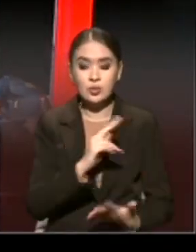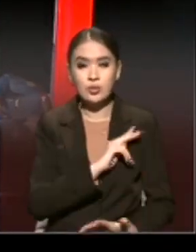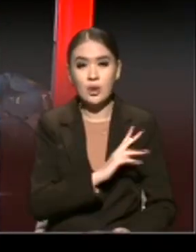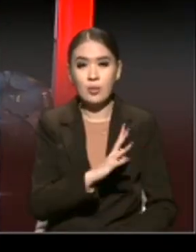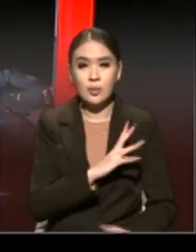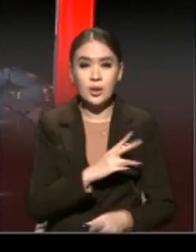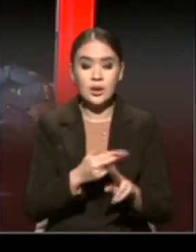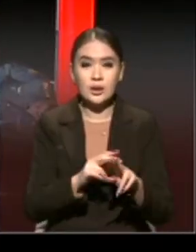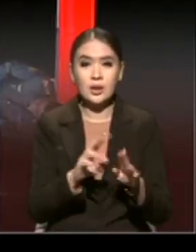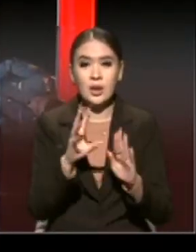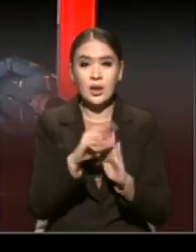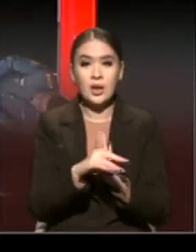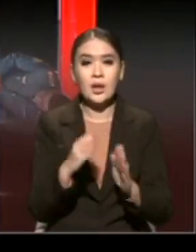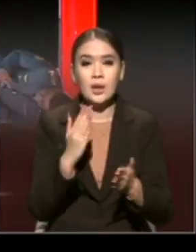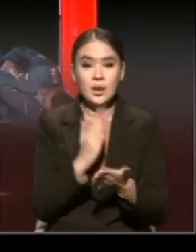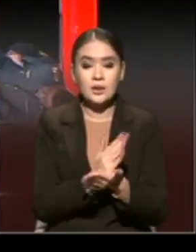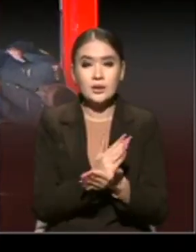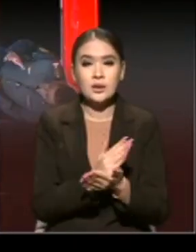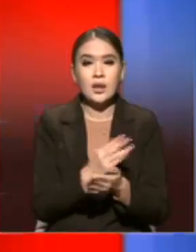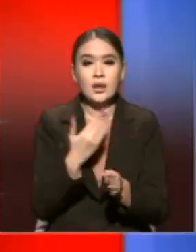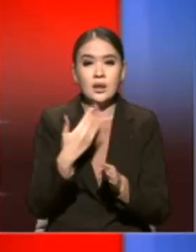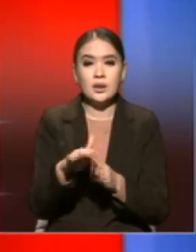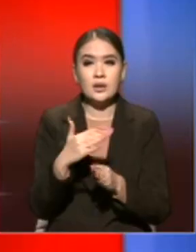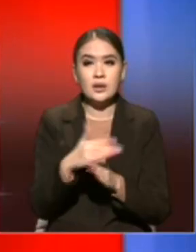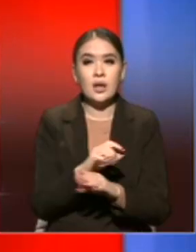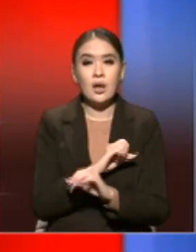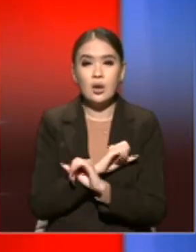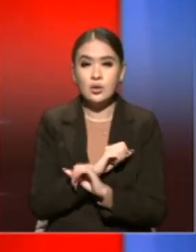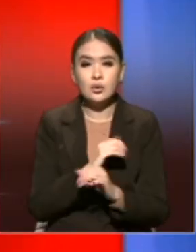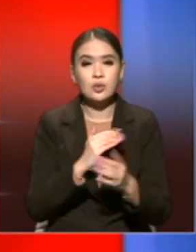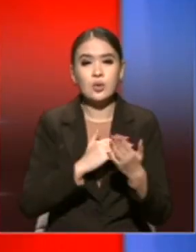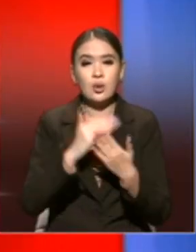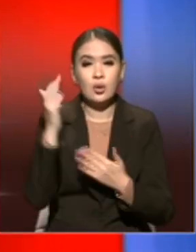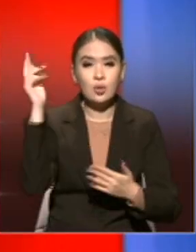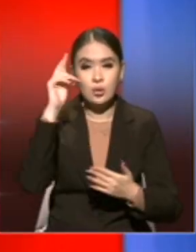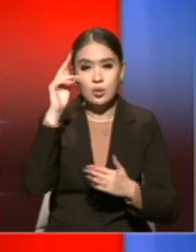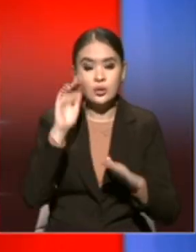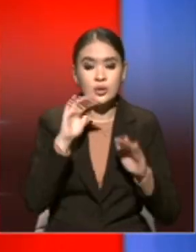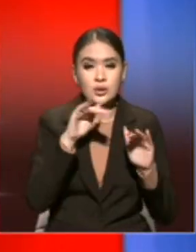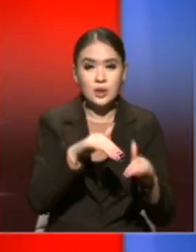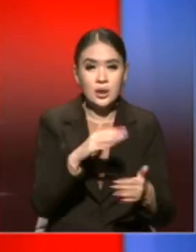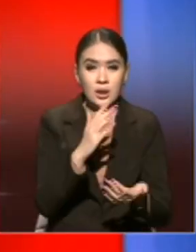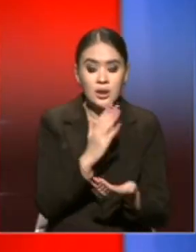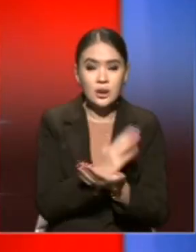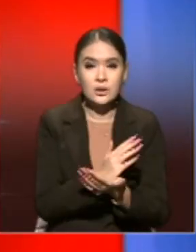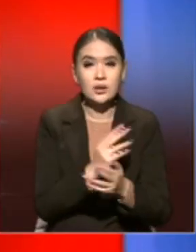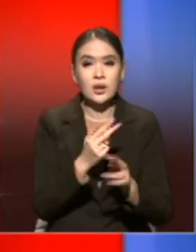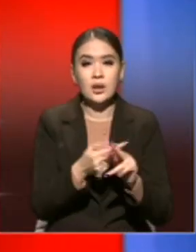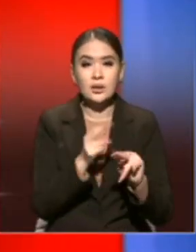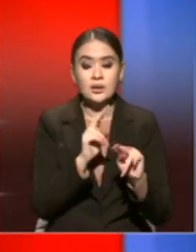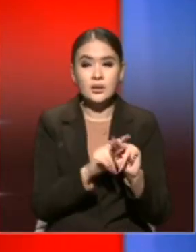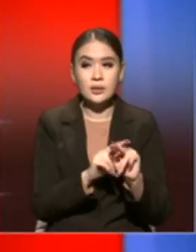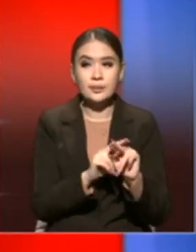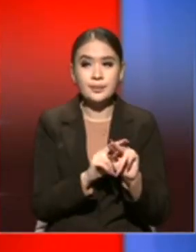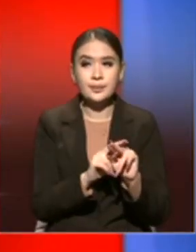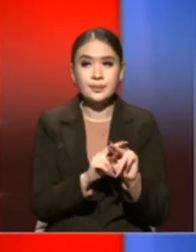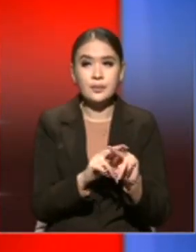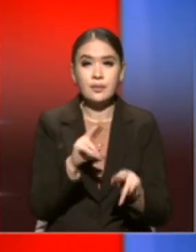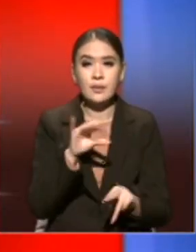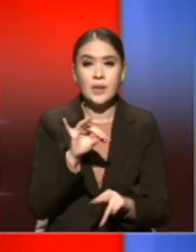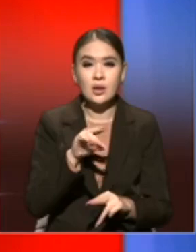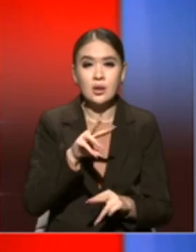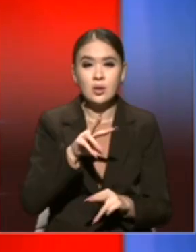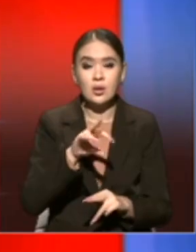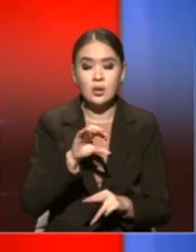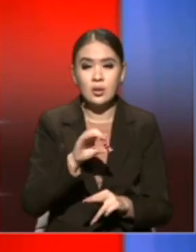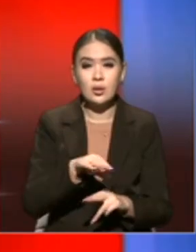ішінде кредиттік каникул бар, жоғарғы оқуға түсу бар, басқа да сондай түрлері бар. Бұның бәрін жаңағыдай қазір пилотный вариант